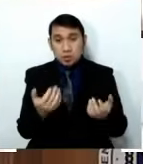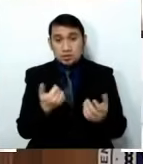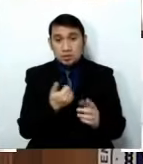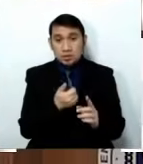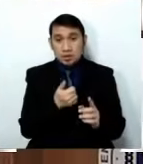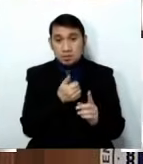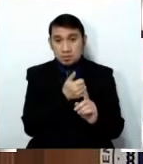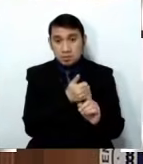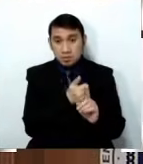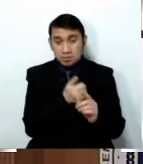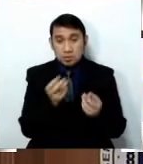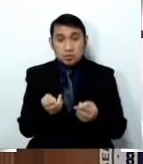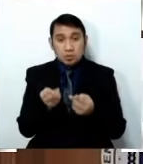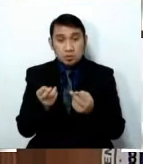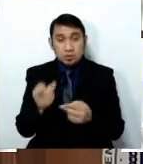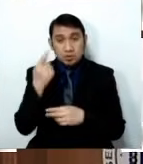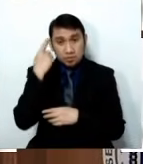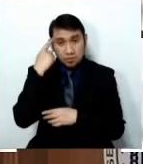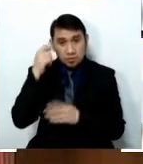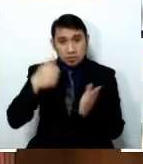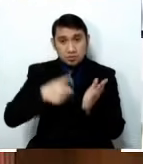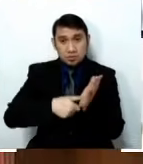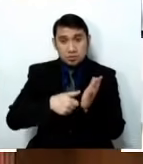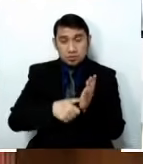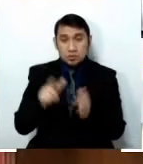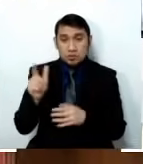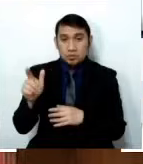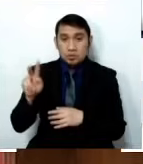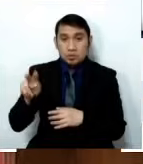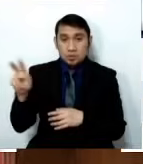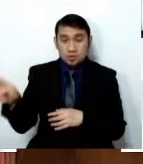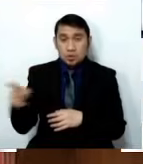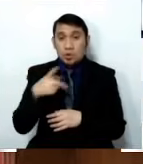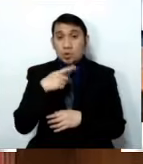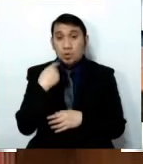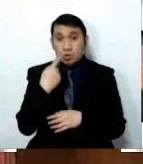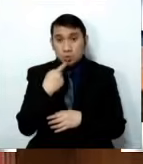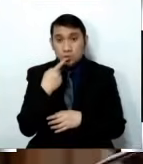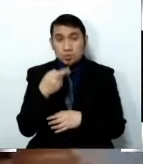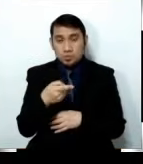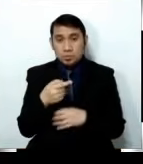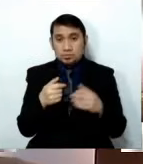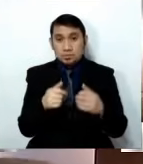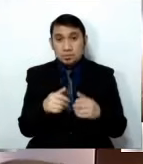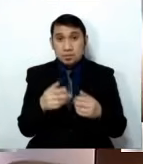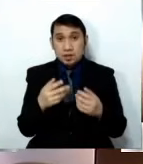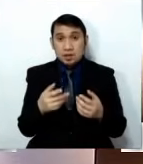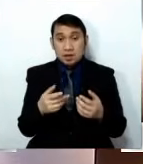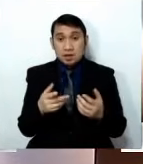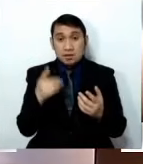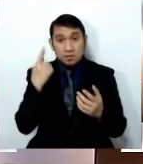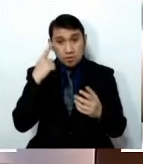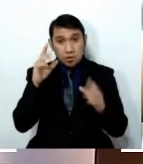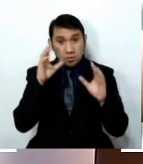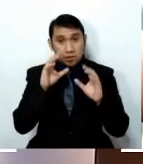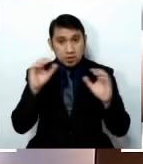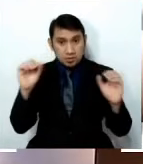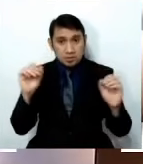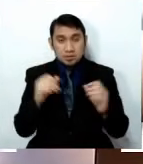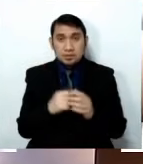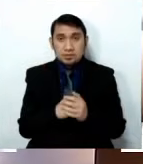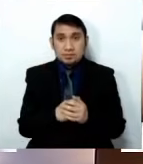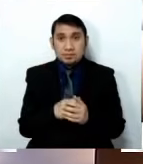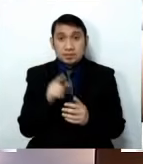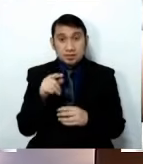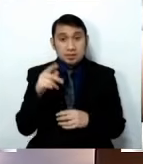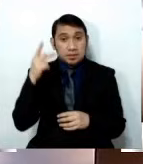Pero isa pa lang ang umaaming tatakbong Pangulo at yan ay si Senador Panfilo Lacson. Humingi daw ng meeting sa kanya si Vice